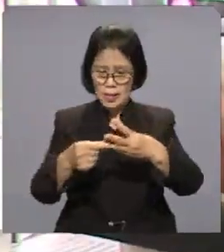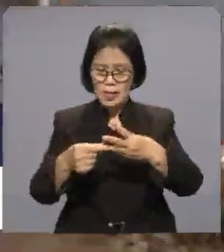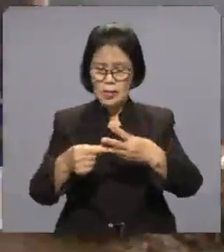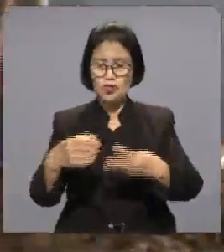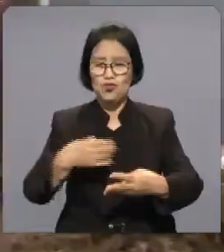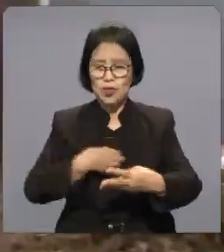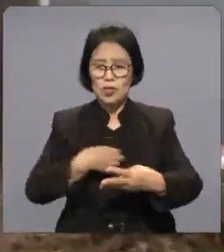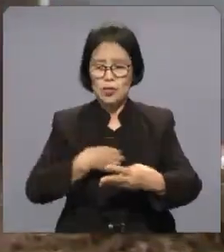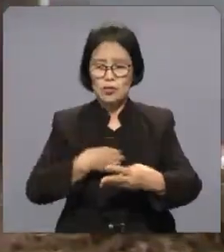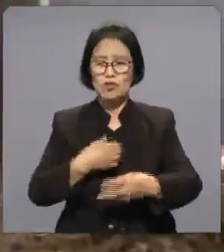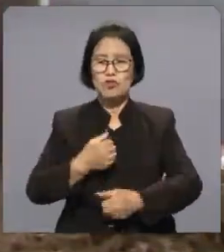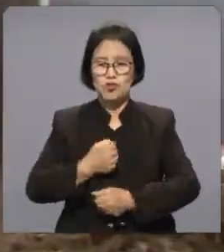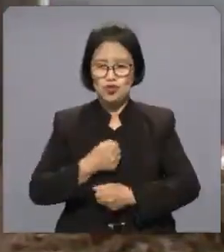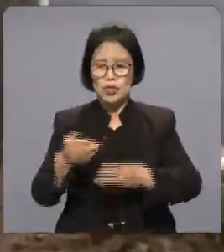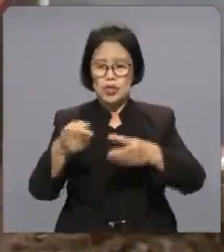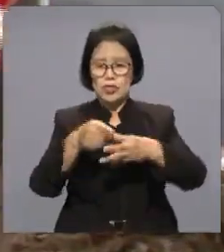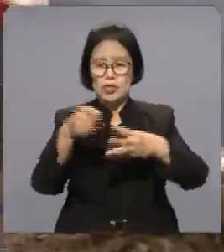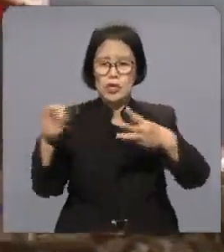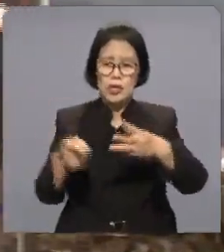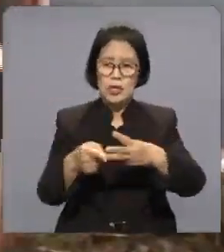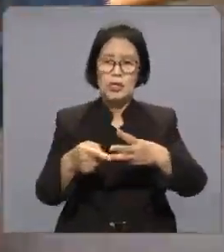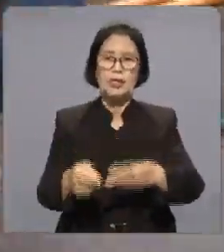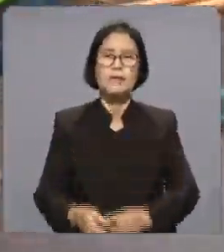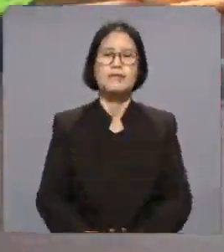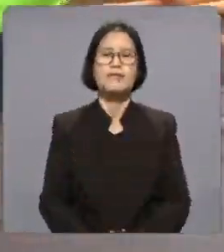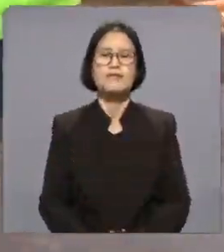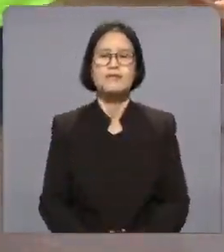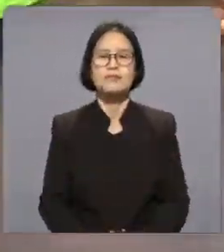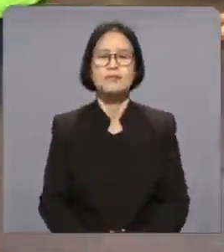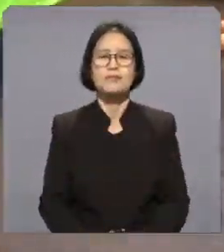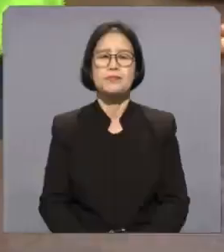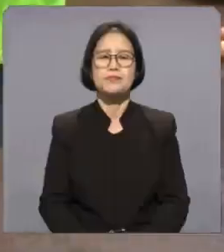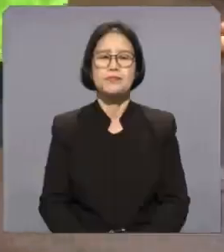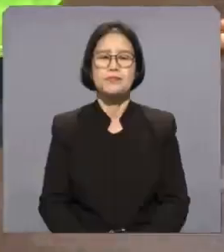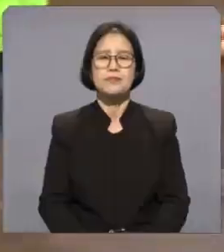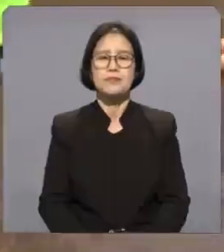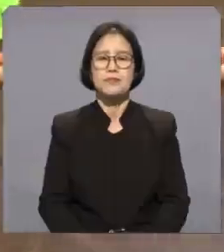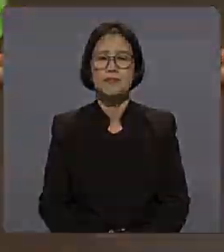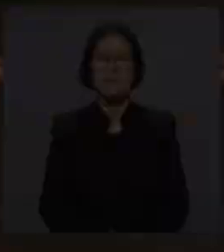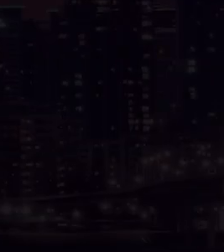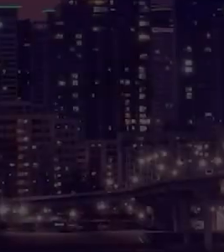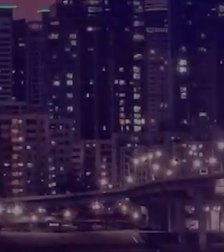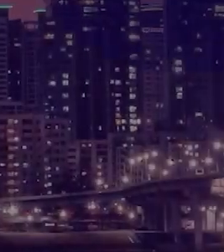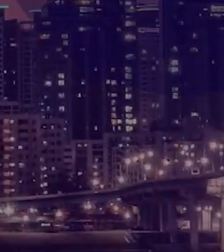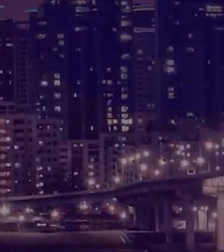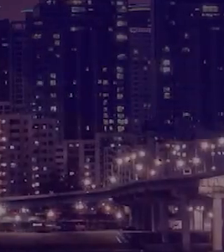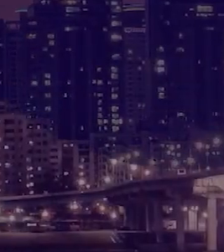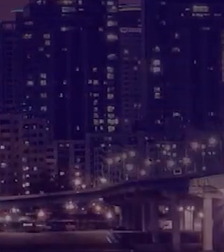위기경보 수준을 주의단계로 하향 조정했습니다. OBS 뉴스 황정환입니다.